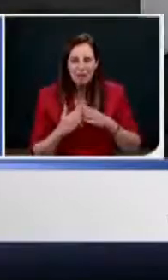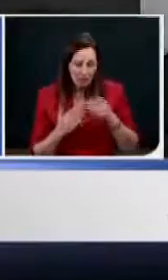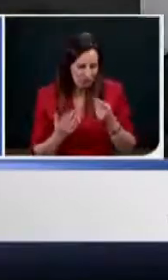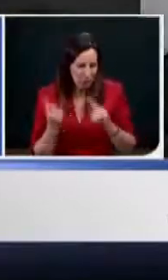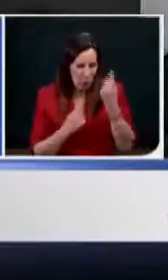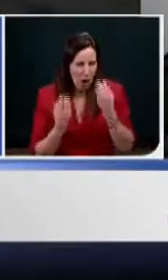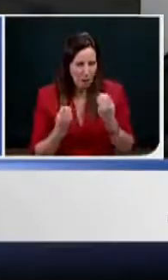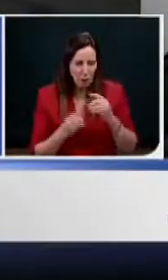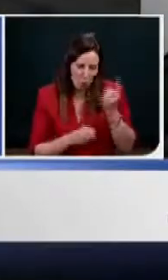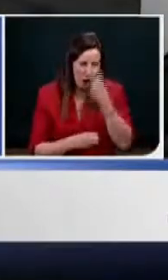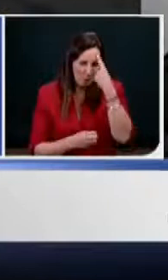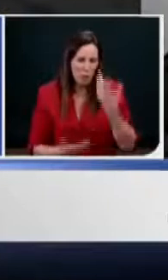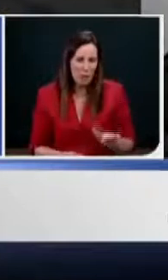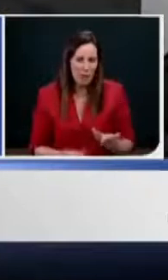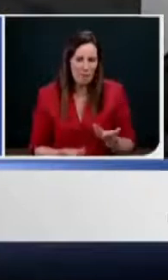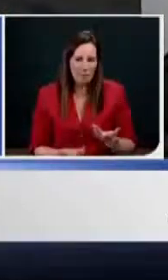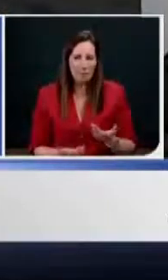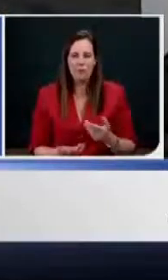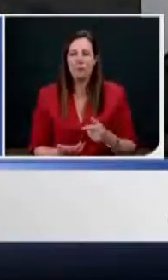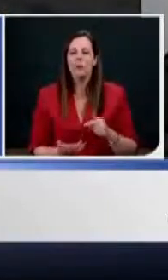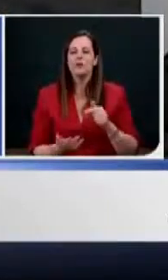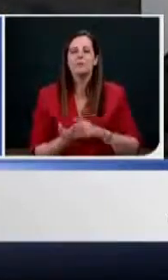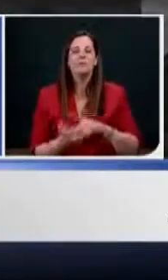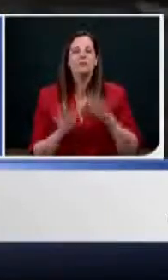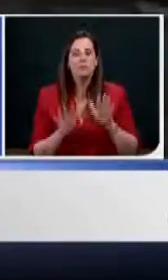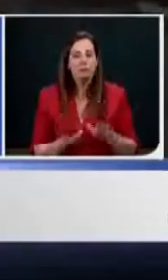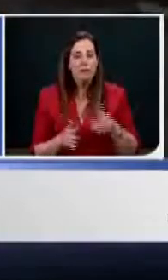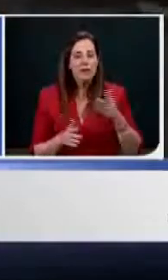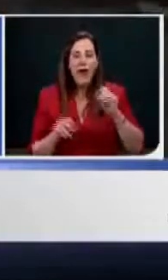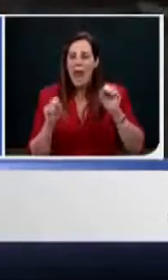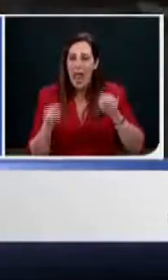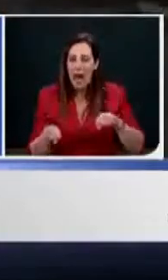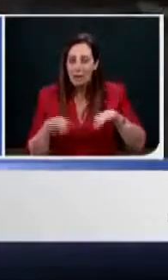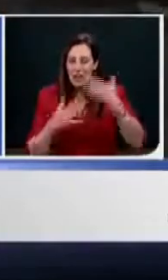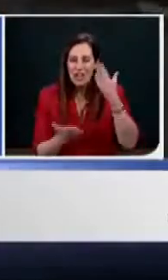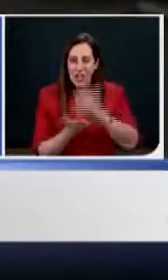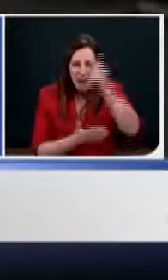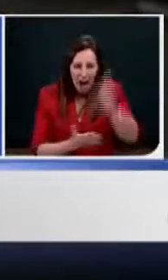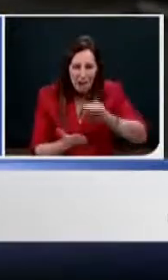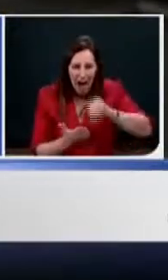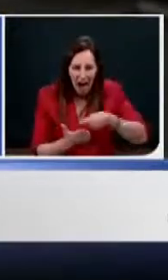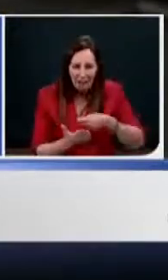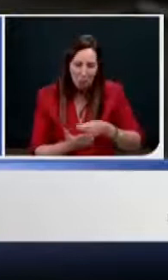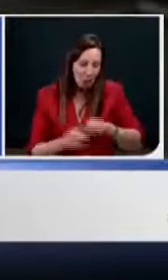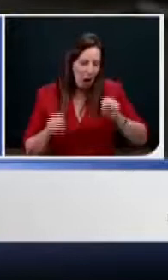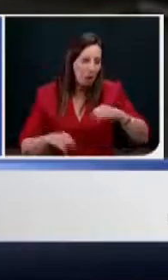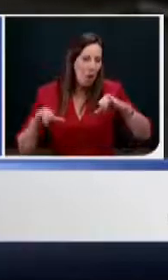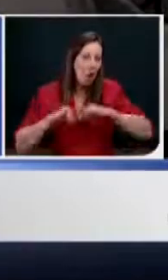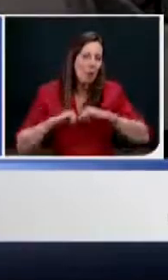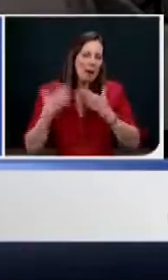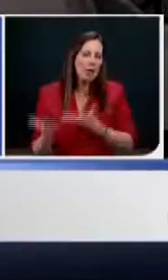נפוץ, כולם יודעים את זה, שבוא נגיד ככה, לקבלן אחרי חתימת הדירה לא כל כך מעניין